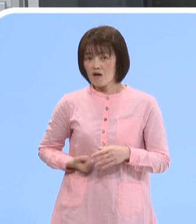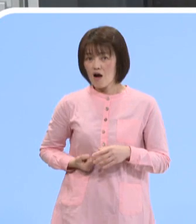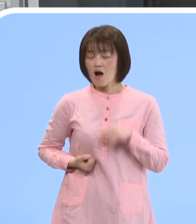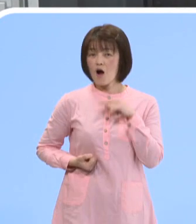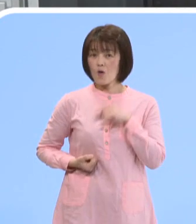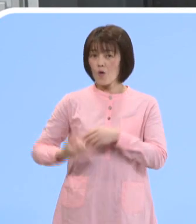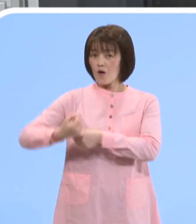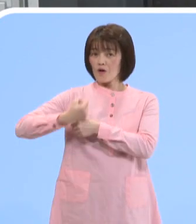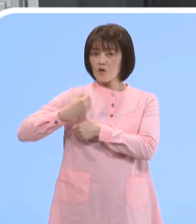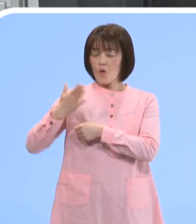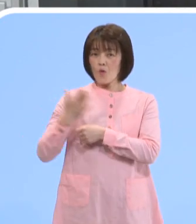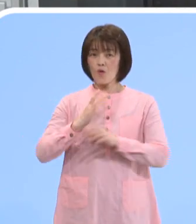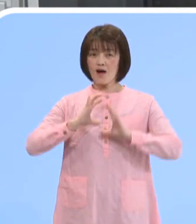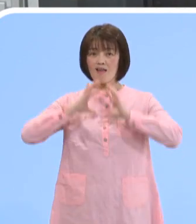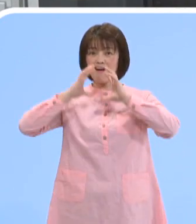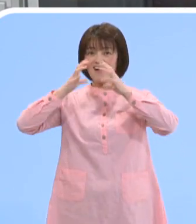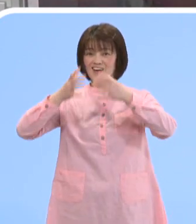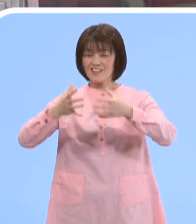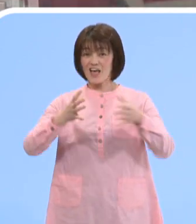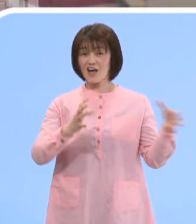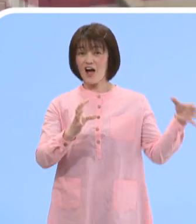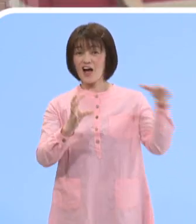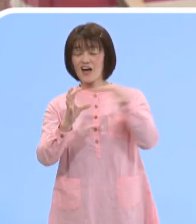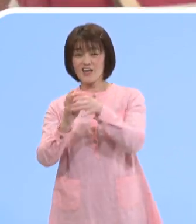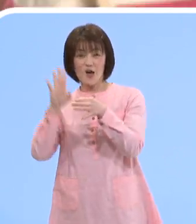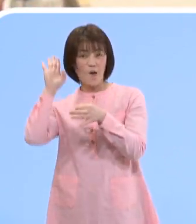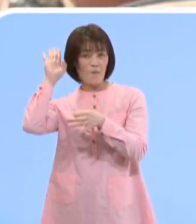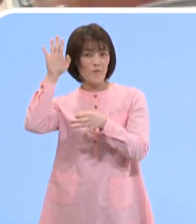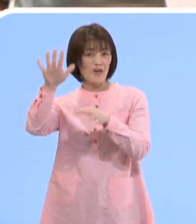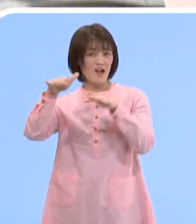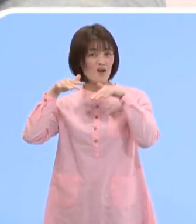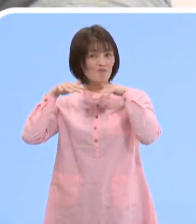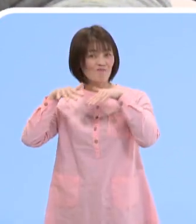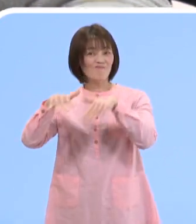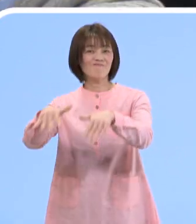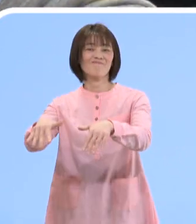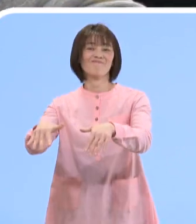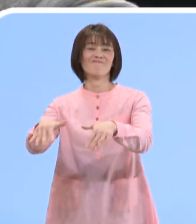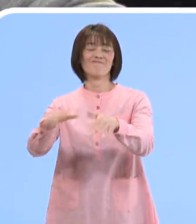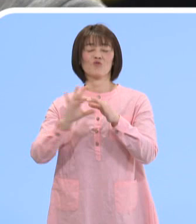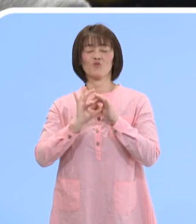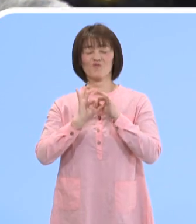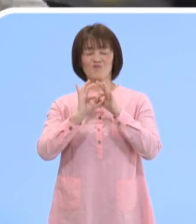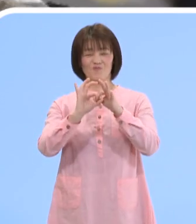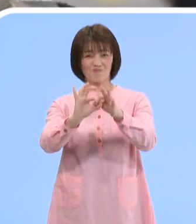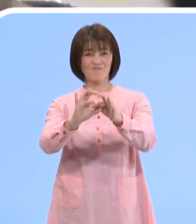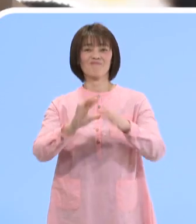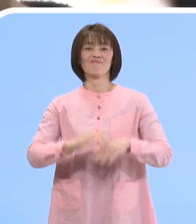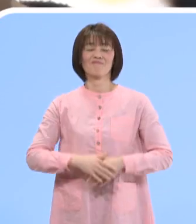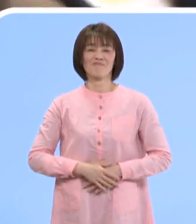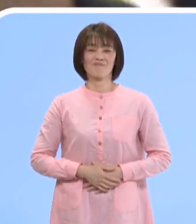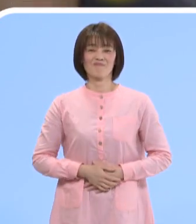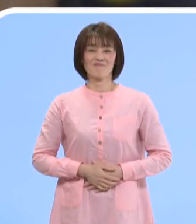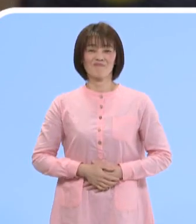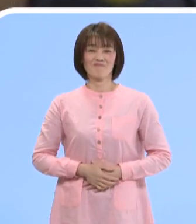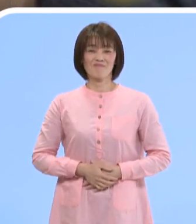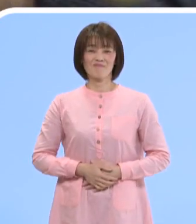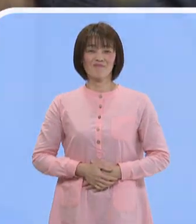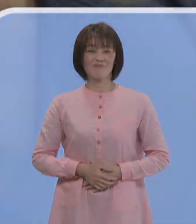漫画は兵庫から世界へ、そして未来へと発展し続けるのです。